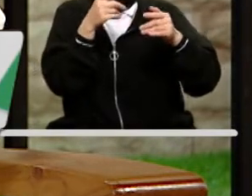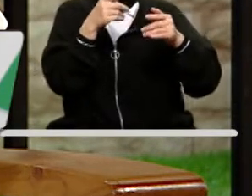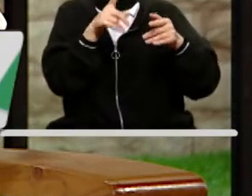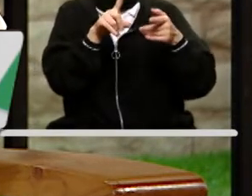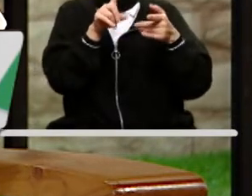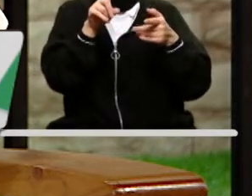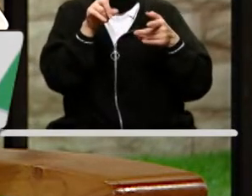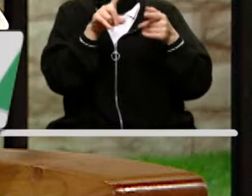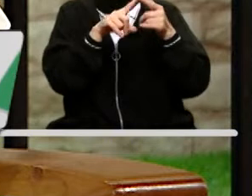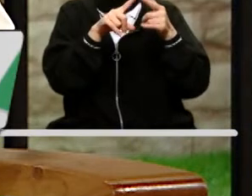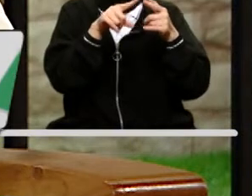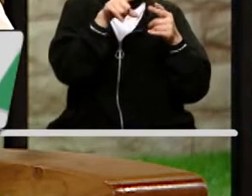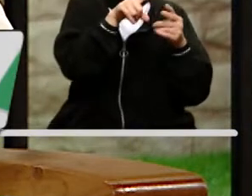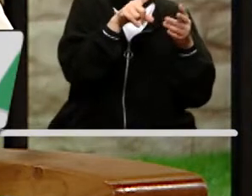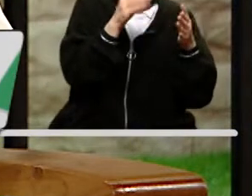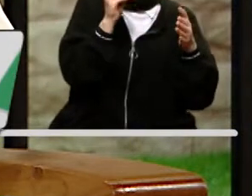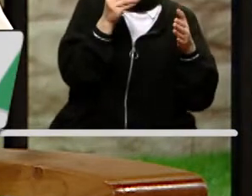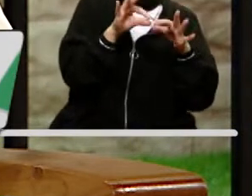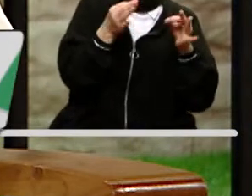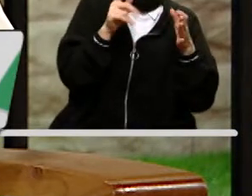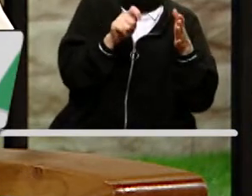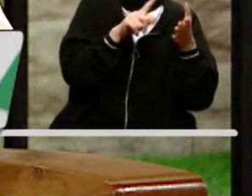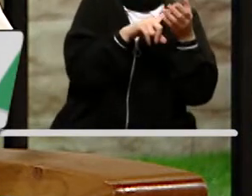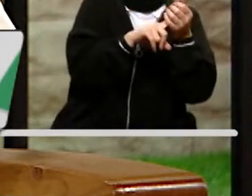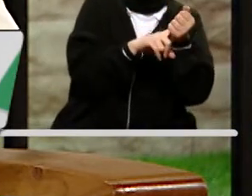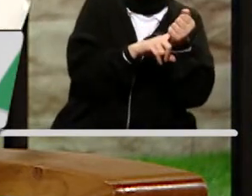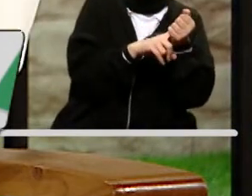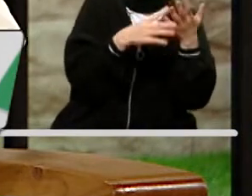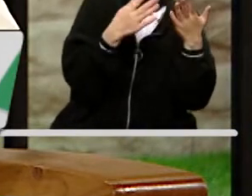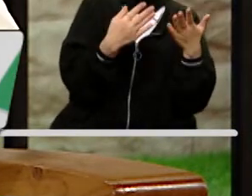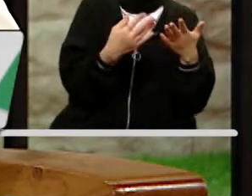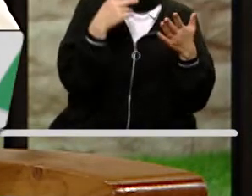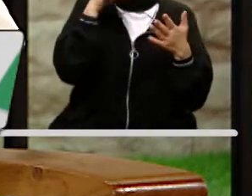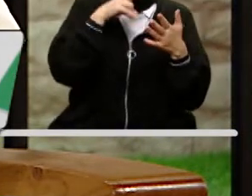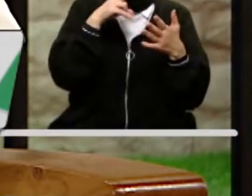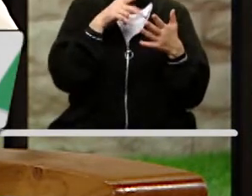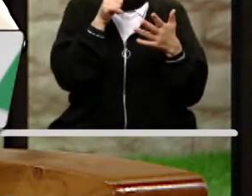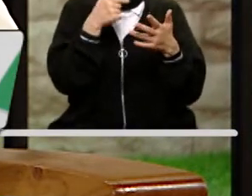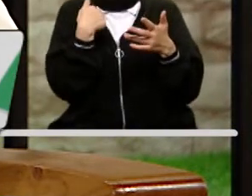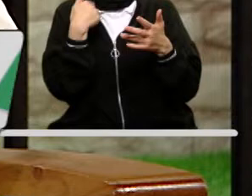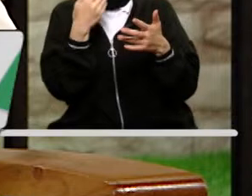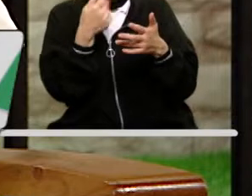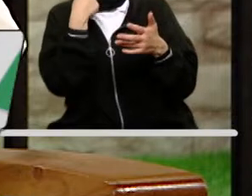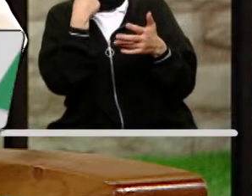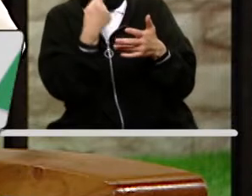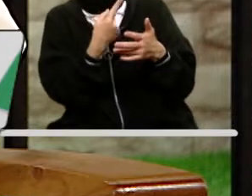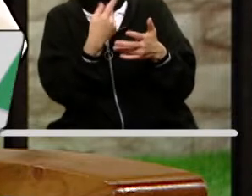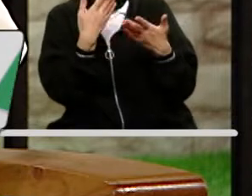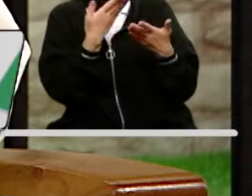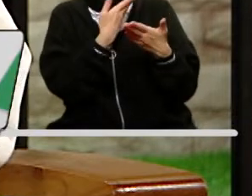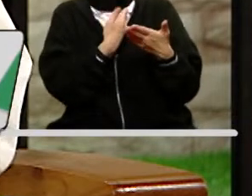bebeklere. Bebek ne yapar? Onu bir tutar. Evet. Bir hoşumuza gider. Aa tuttu. Bebek gülücük atar. Ne deriz ki? Aa bu beni sevdi, beni tanıdı